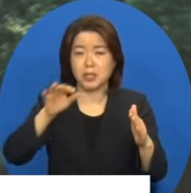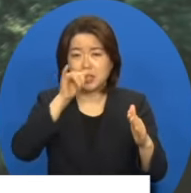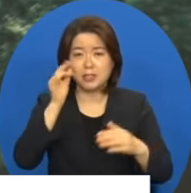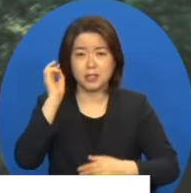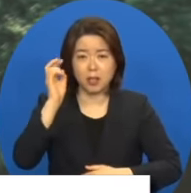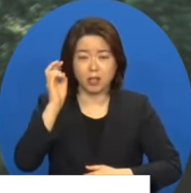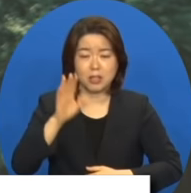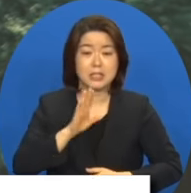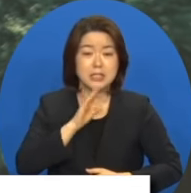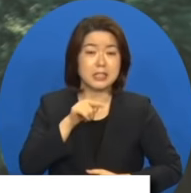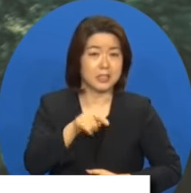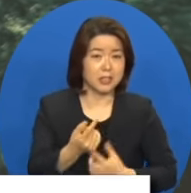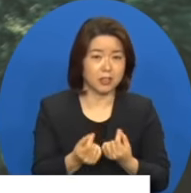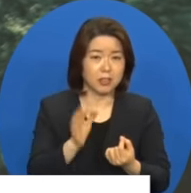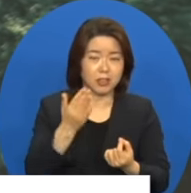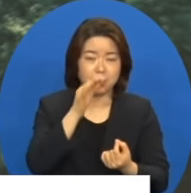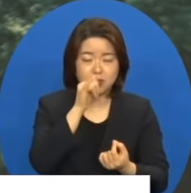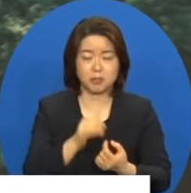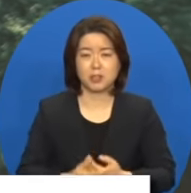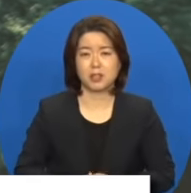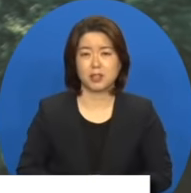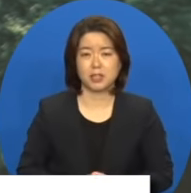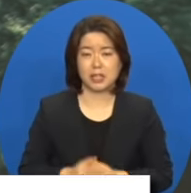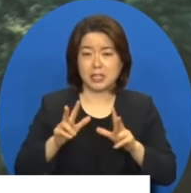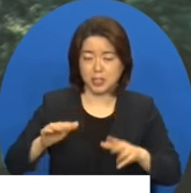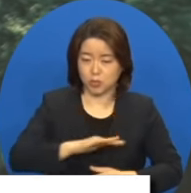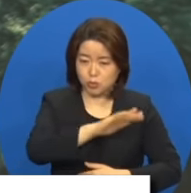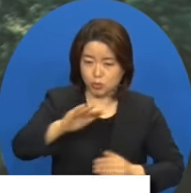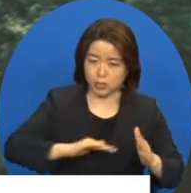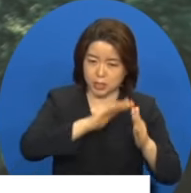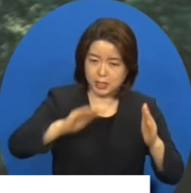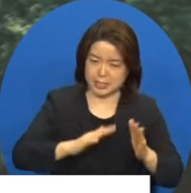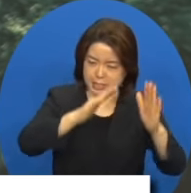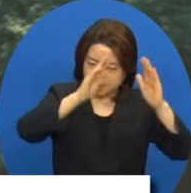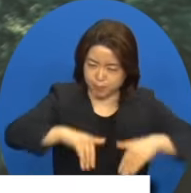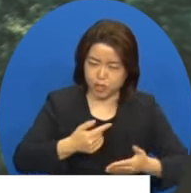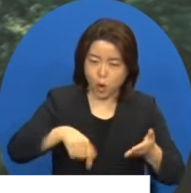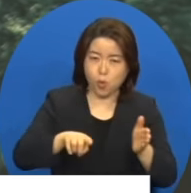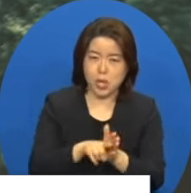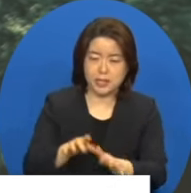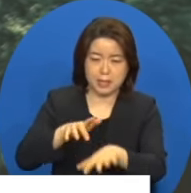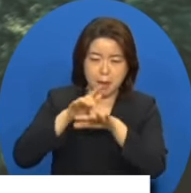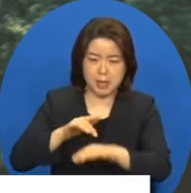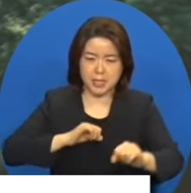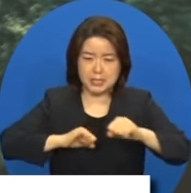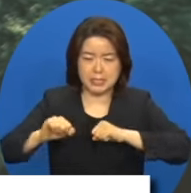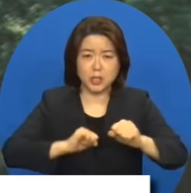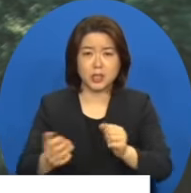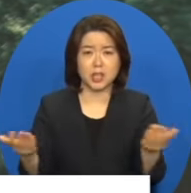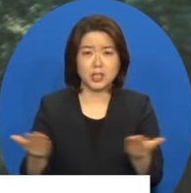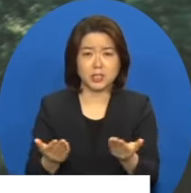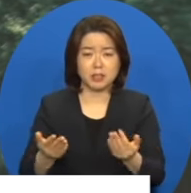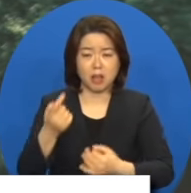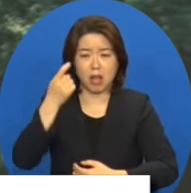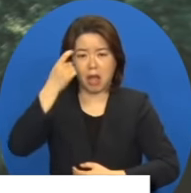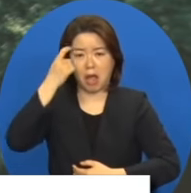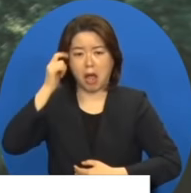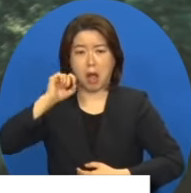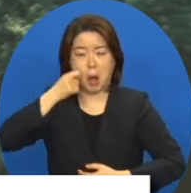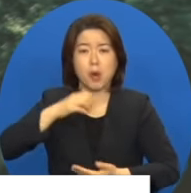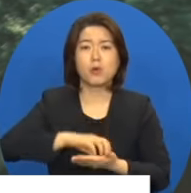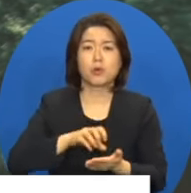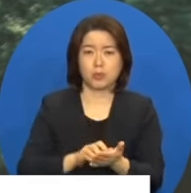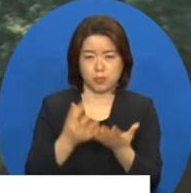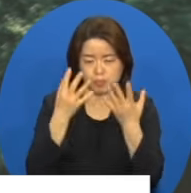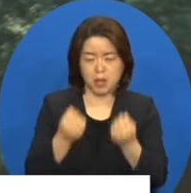지금 그렇게 되어 있습니다. 지금 우리 가정을 무너뜨리려고 마귀가 역사하는 일은 상상하기가 어려울